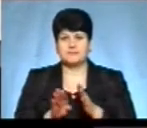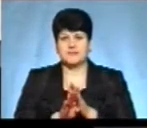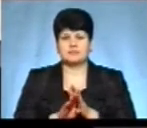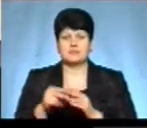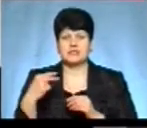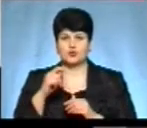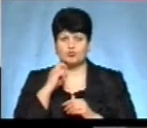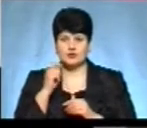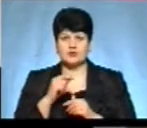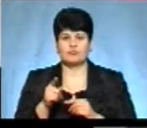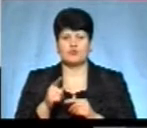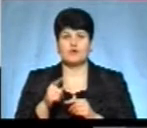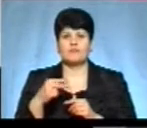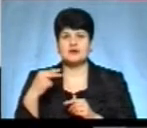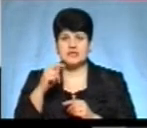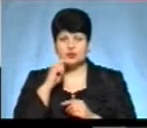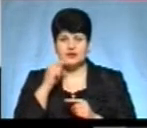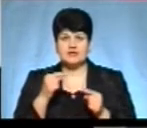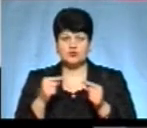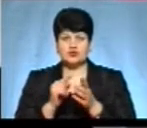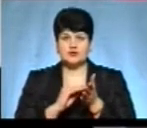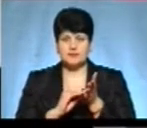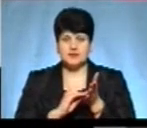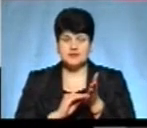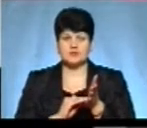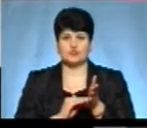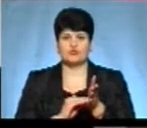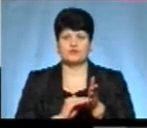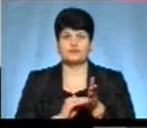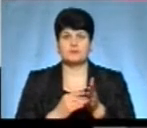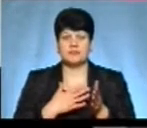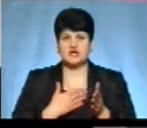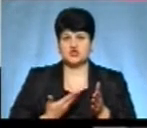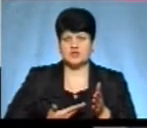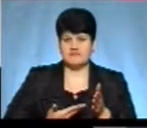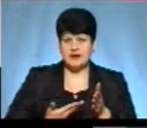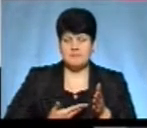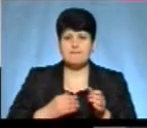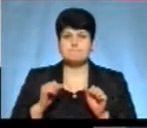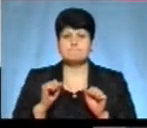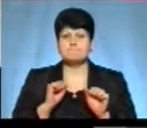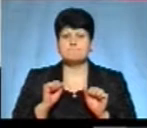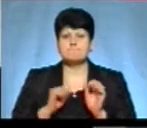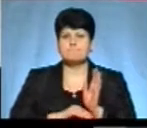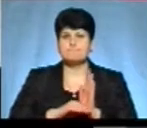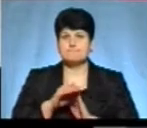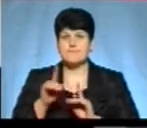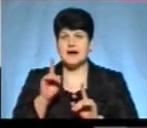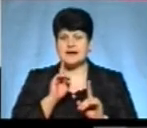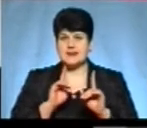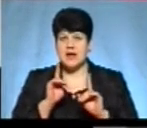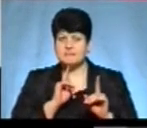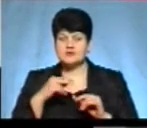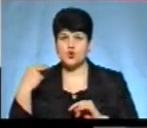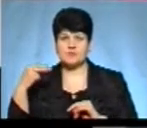України чітко виписані в 106 статті Конституції України. Так? Тобто ми живемо в парламентсько-президентській республіці, тому, відповідно, парламент в